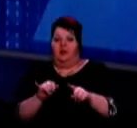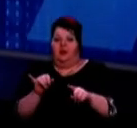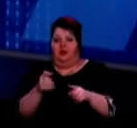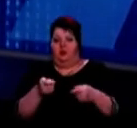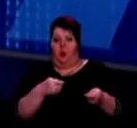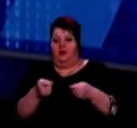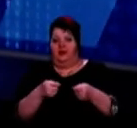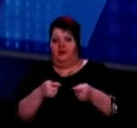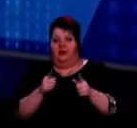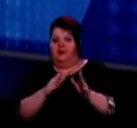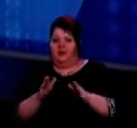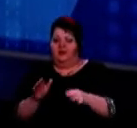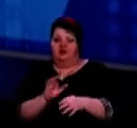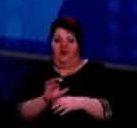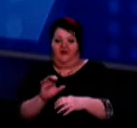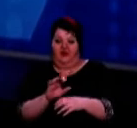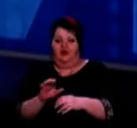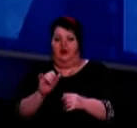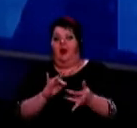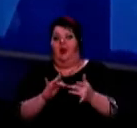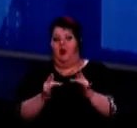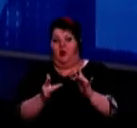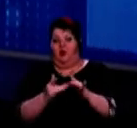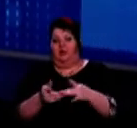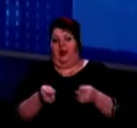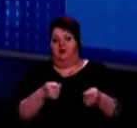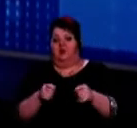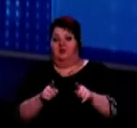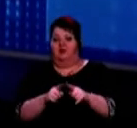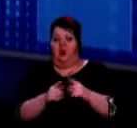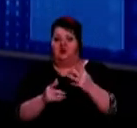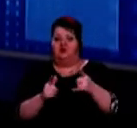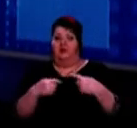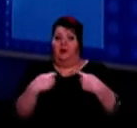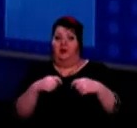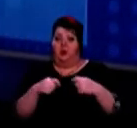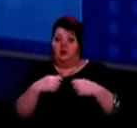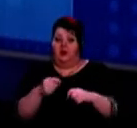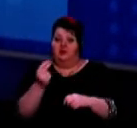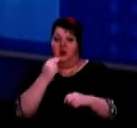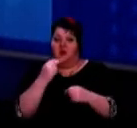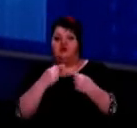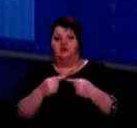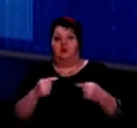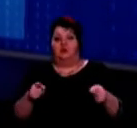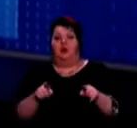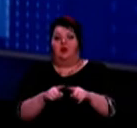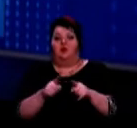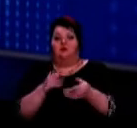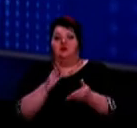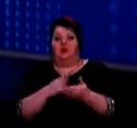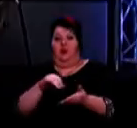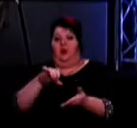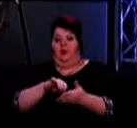торгівлі, не лише виробництва. Онлайн-торгівлі. Так, так, абсолютно. Якщо ви вже продаєте харчові продукти, ви також є оператором ринку